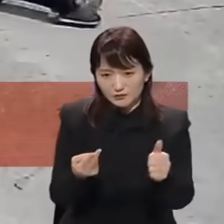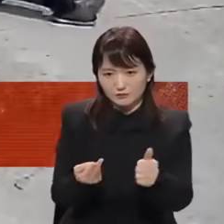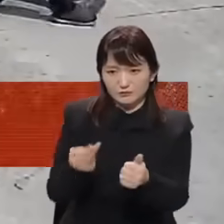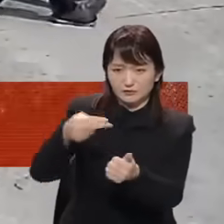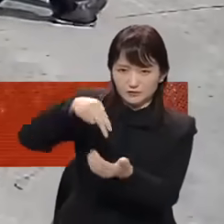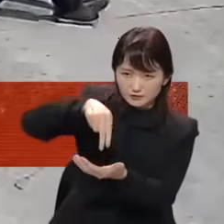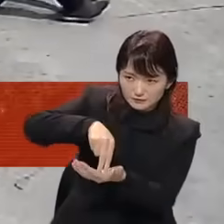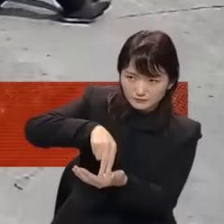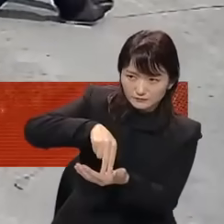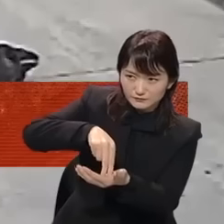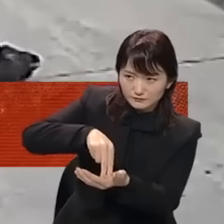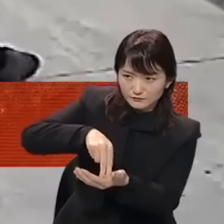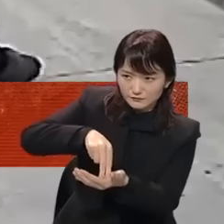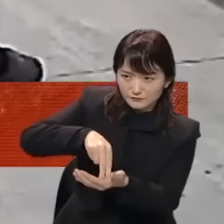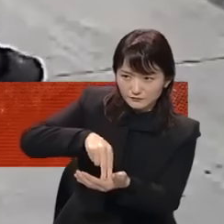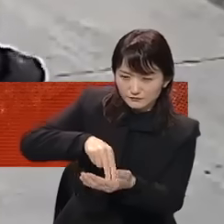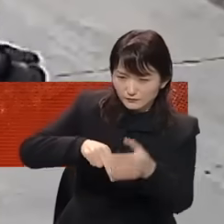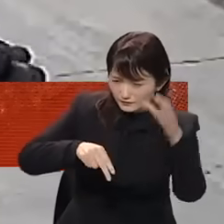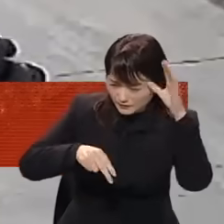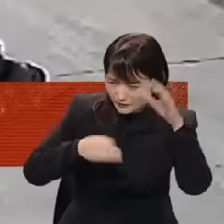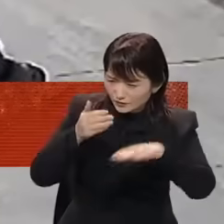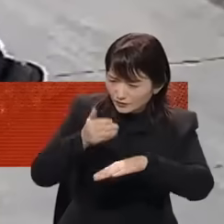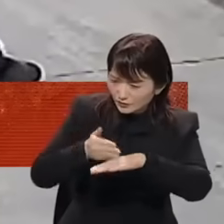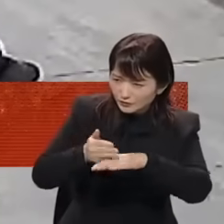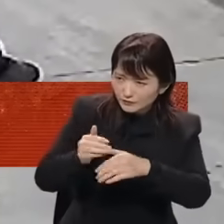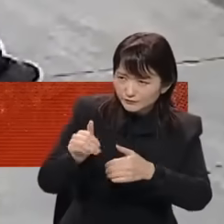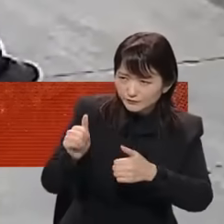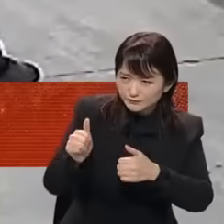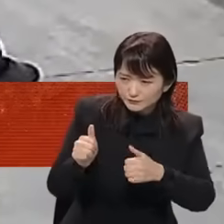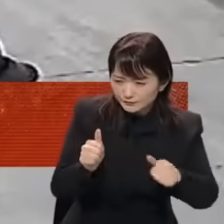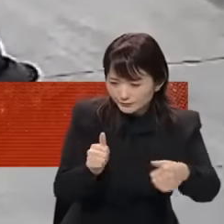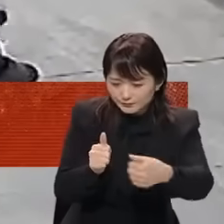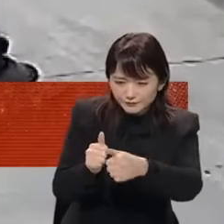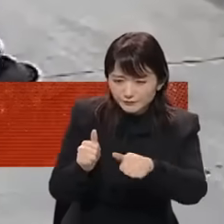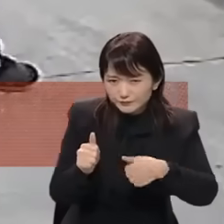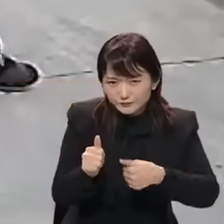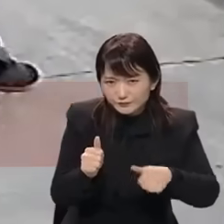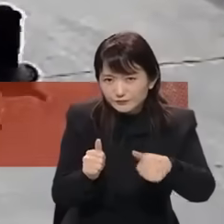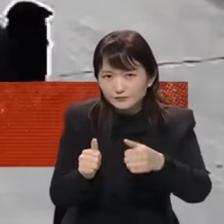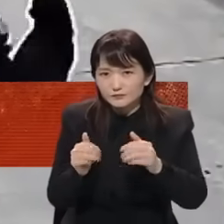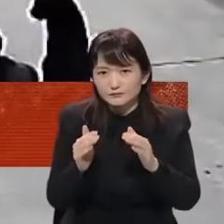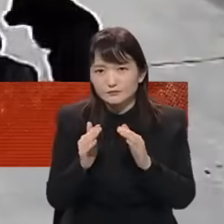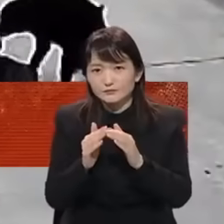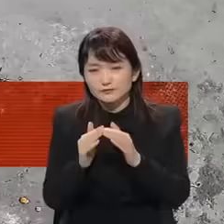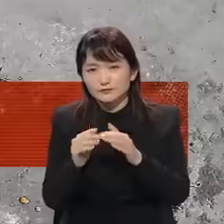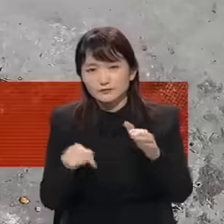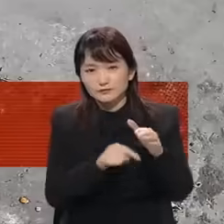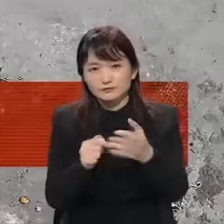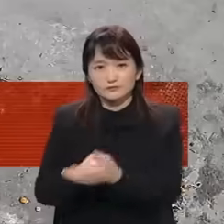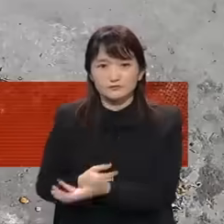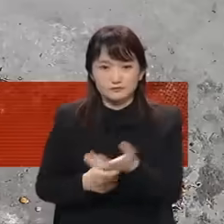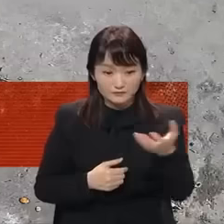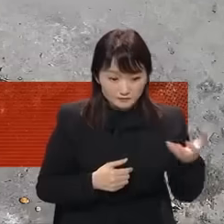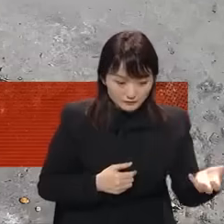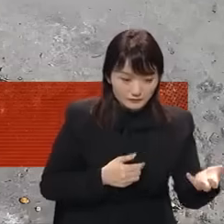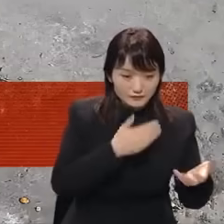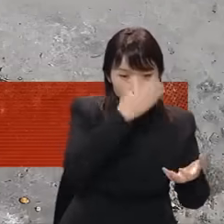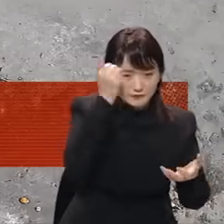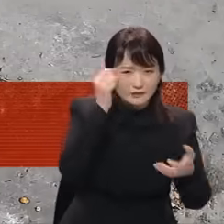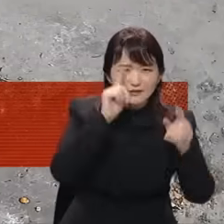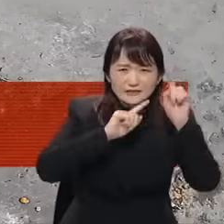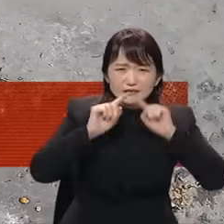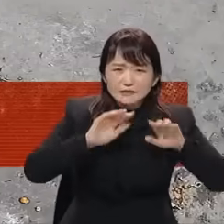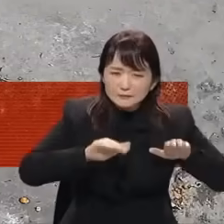강아지는 고맙다는 듯이 저렇게 방방 뛰면서 남성 곁을 맴돕니다. 네, 집안으로 옮겨진 할아버지, 다행히 크게 다치진